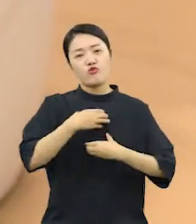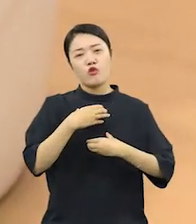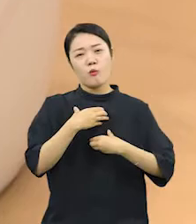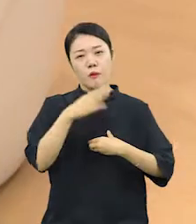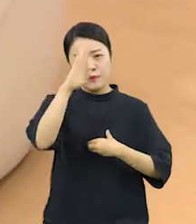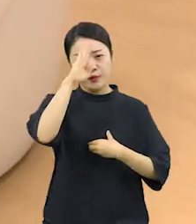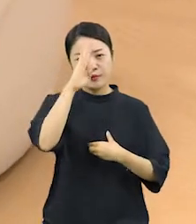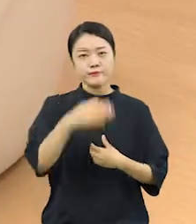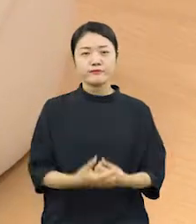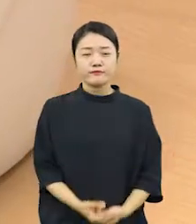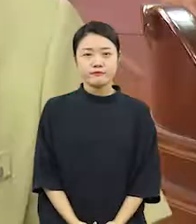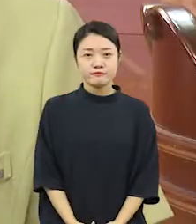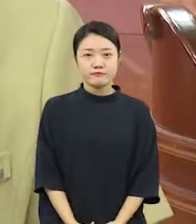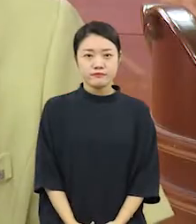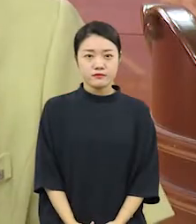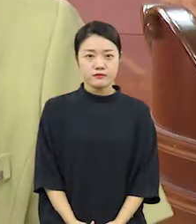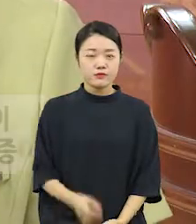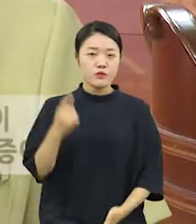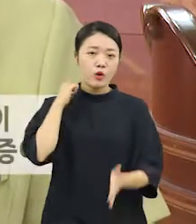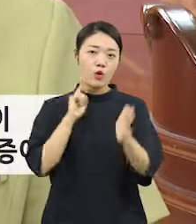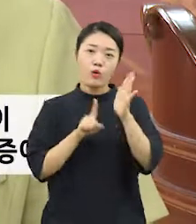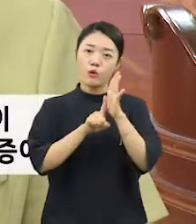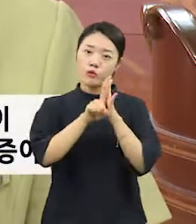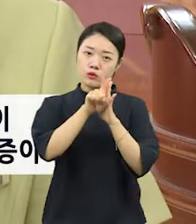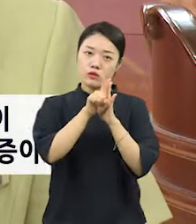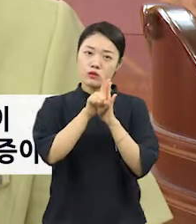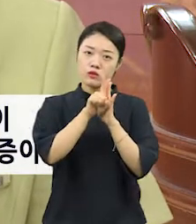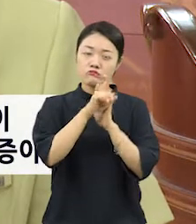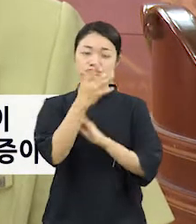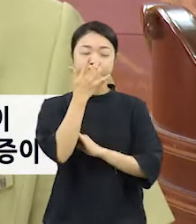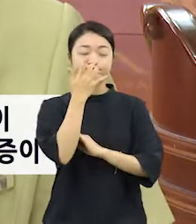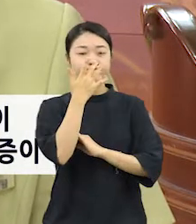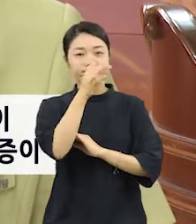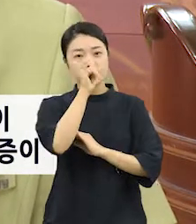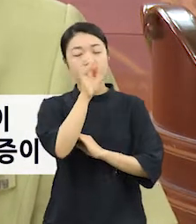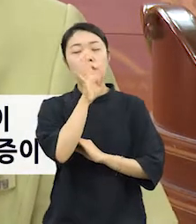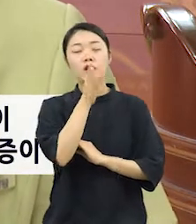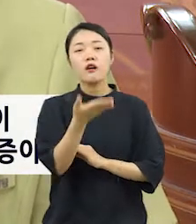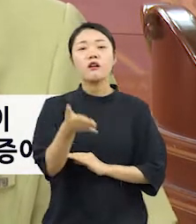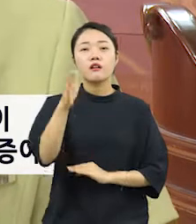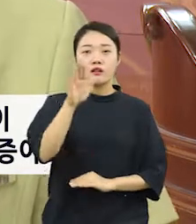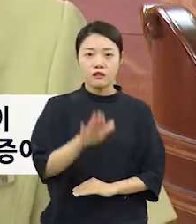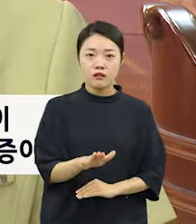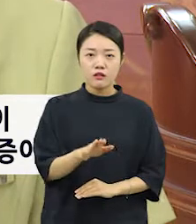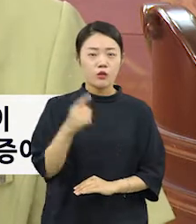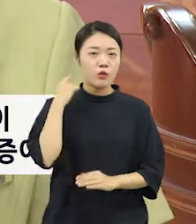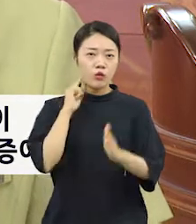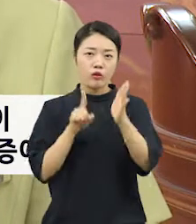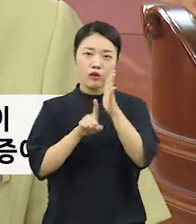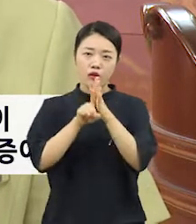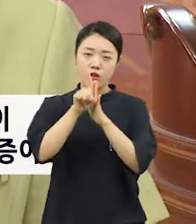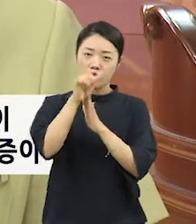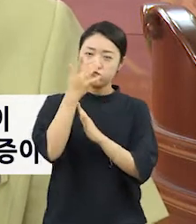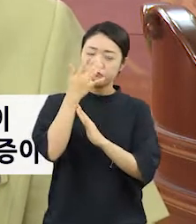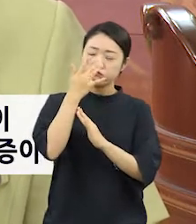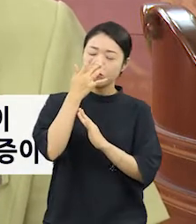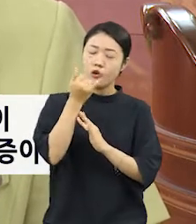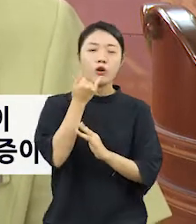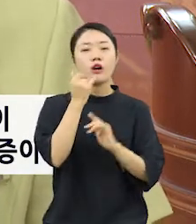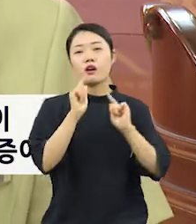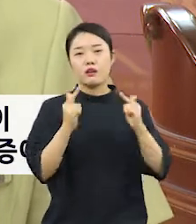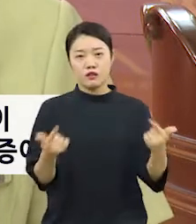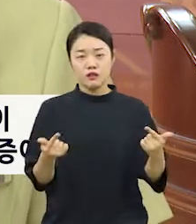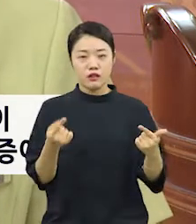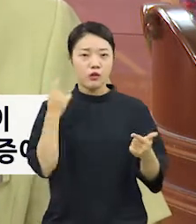합니다. 고혈압 자체는 사실은 증상이 없는 경우가 많습니다. 그렇지만 고혈압이 증상이 없다라고 괜찮은 게